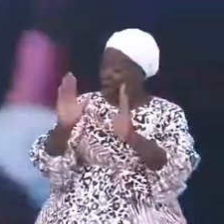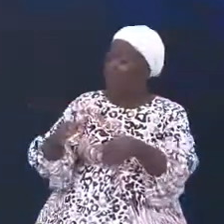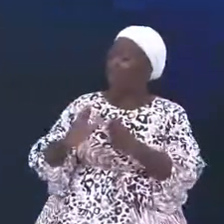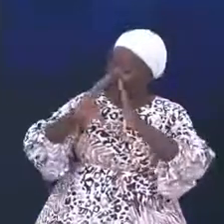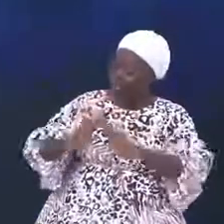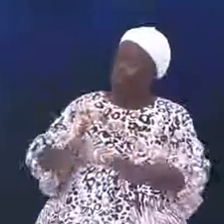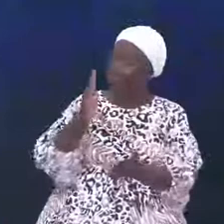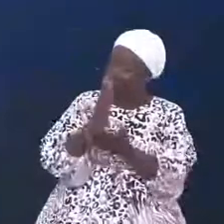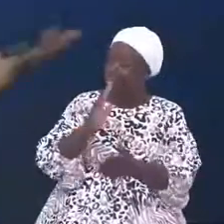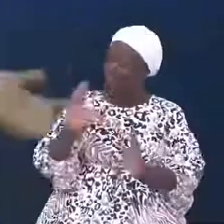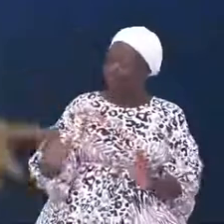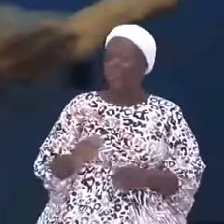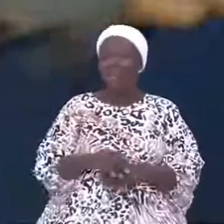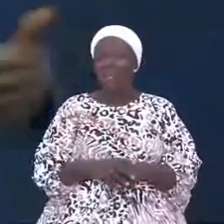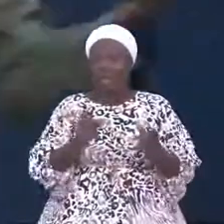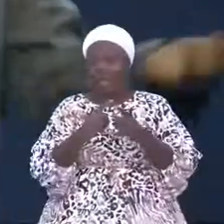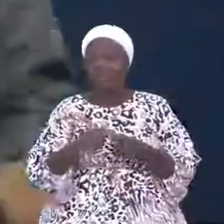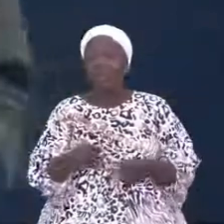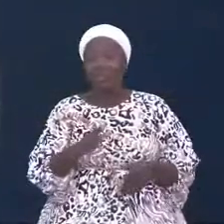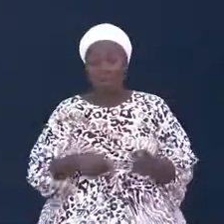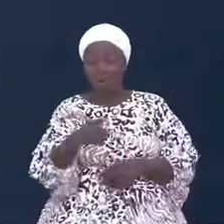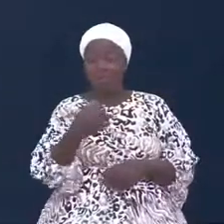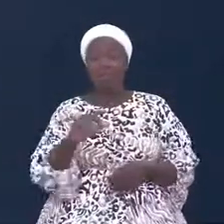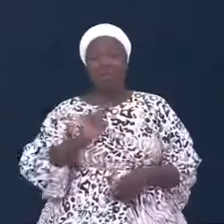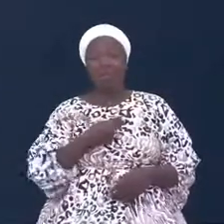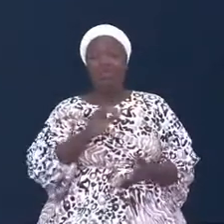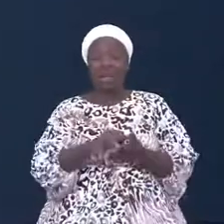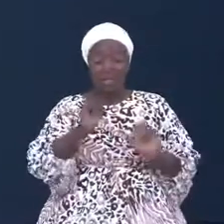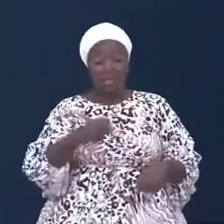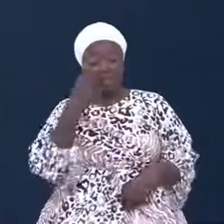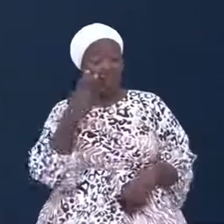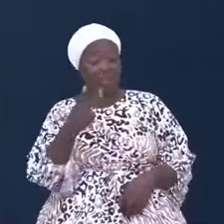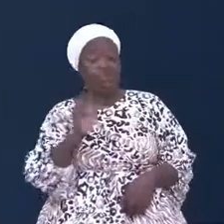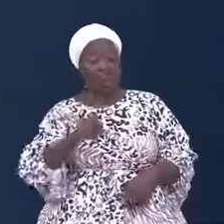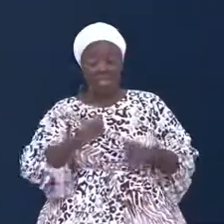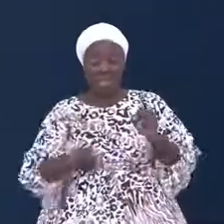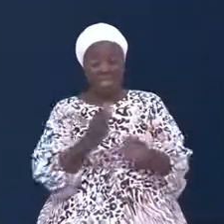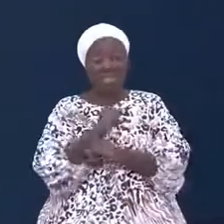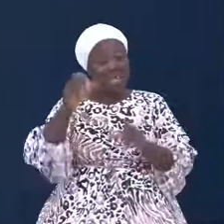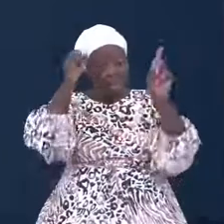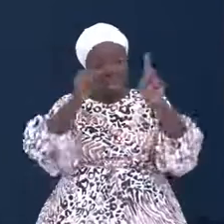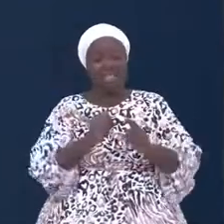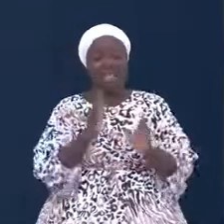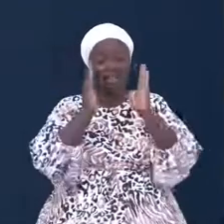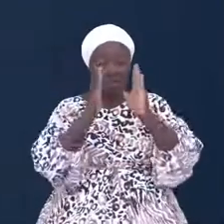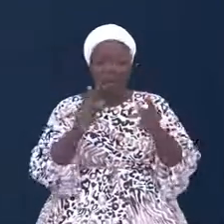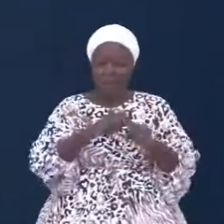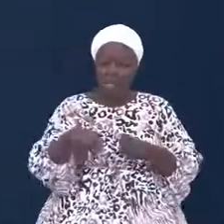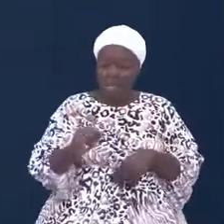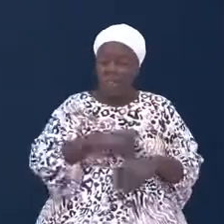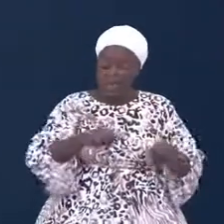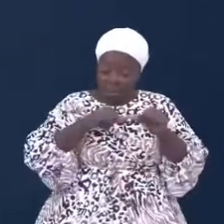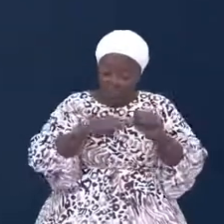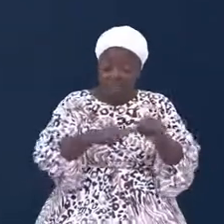faire quelque chose d'autre. Alors il dit, taisez-vous là. Oh, même nous qui pouvons voir, on n'obtient